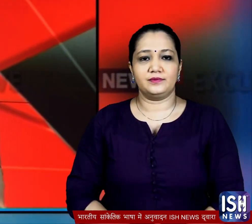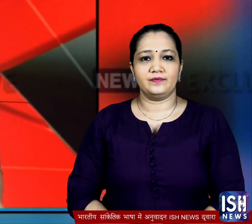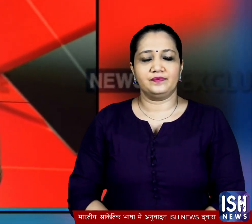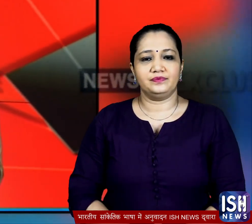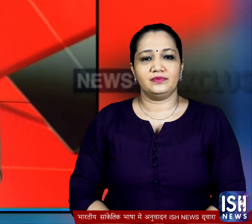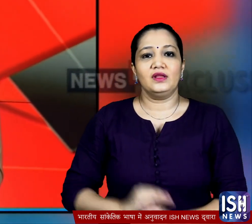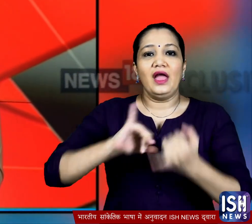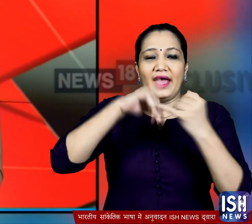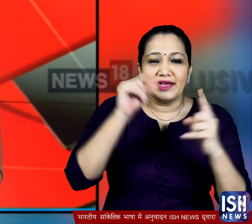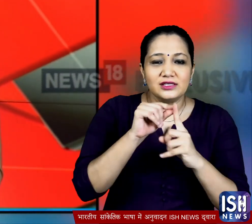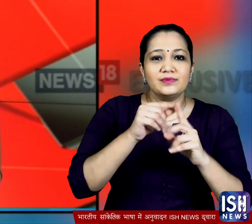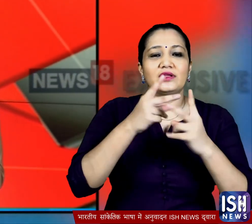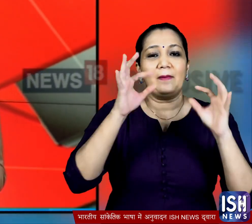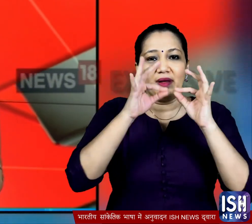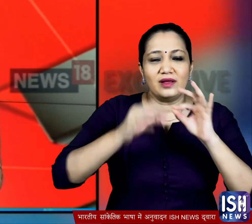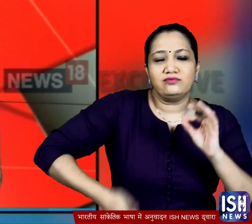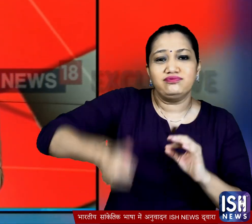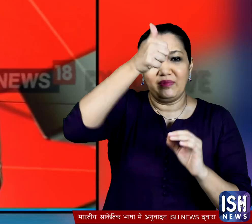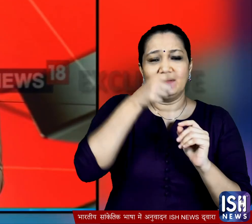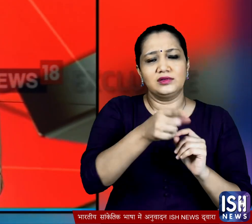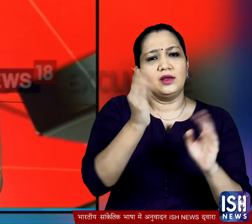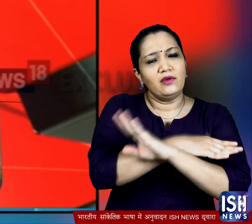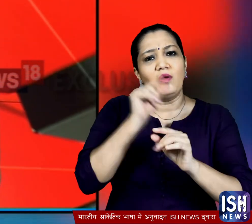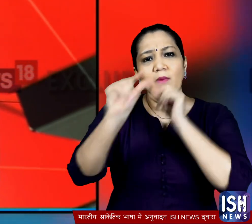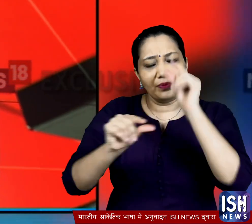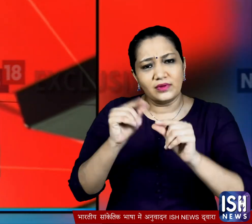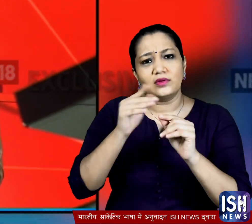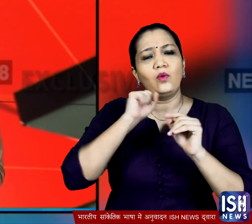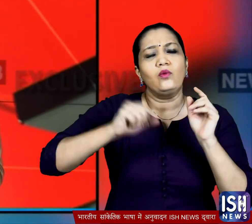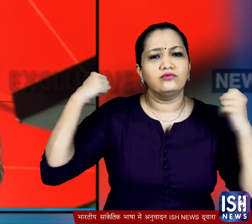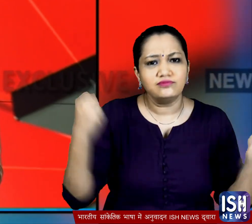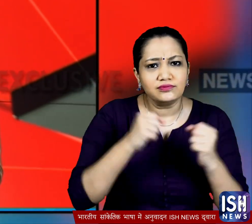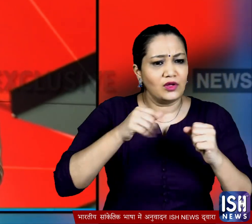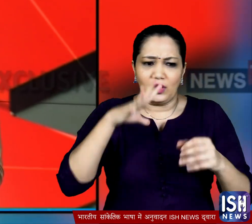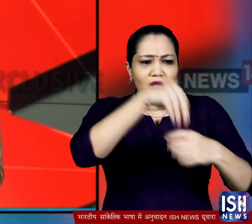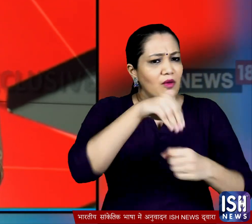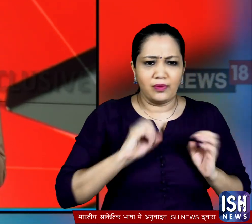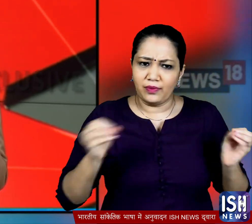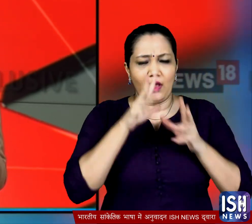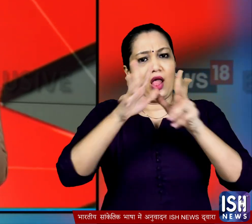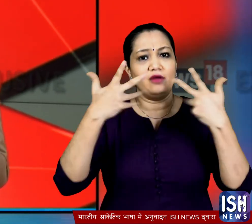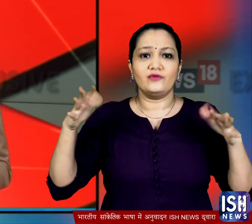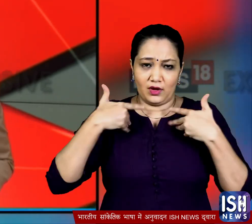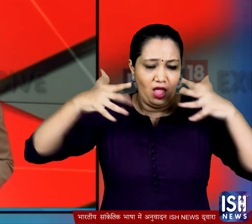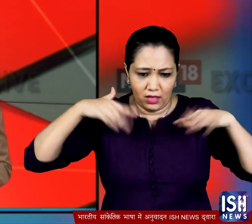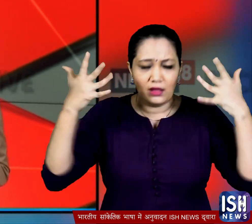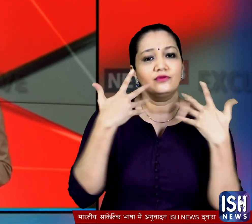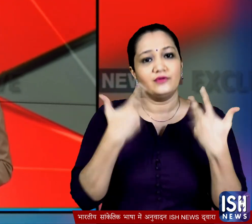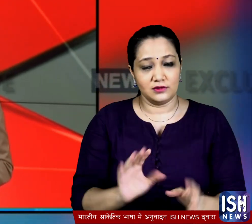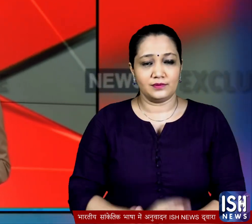लिया। हालांकि समाजवादी पार्टी के बलिया के जिला अध्यक्ष ने पहले ही गाली गलौज में पार्टी के कार्यकर्ताओं का हाथ होने से पल्ला झाड़ लिया